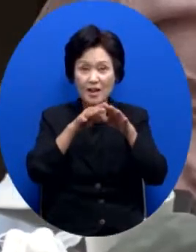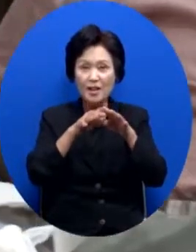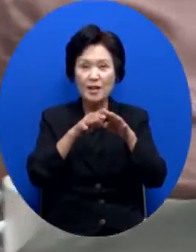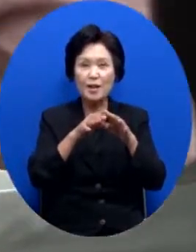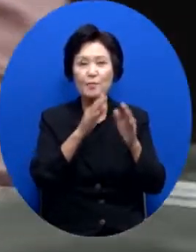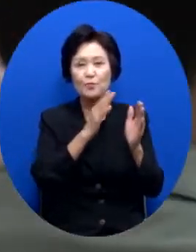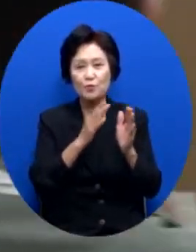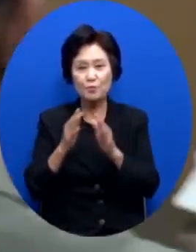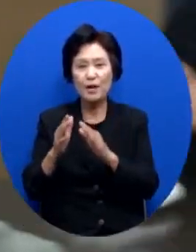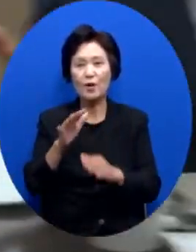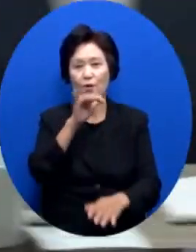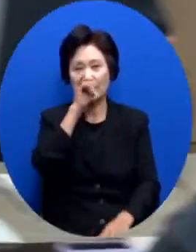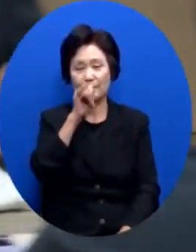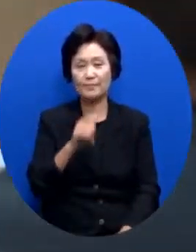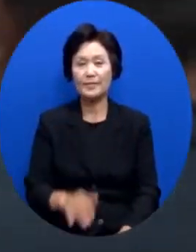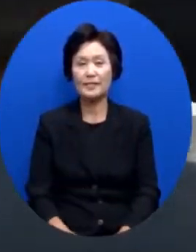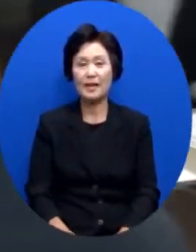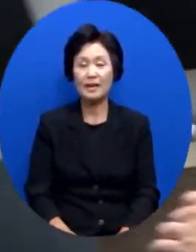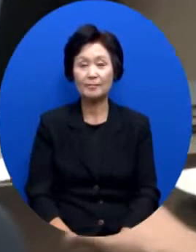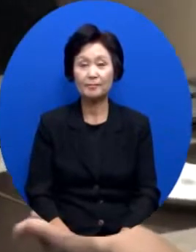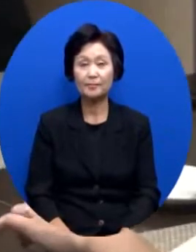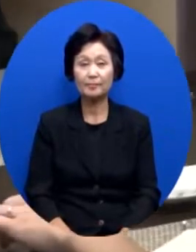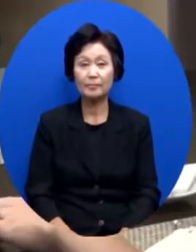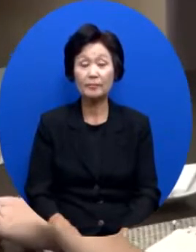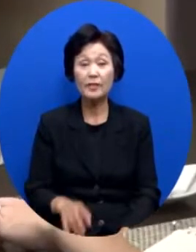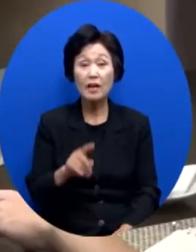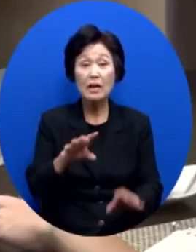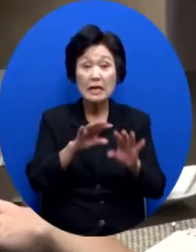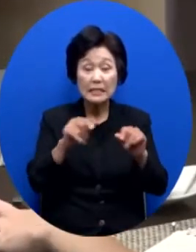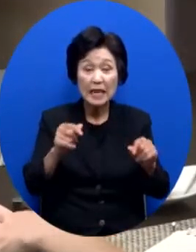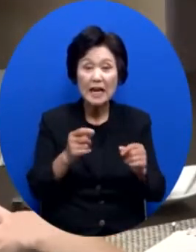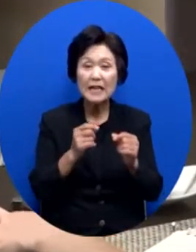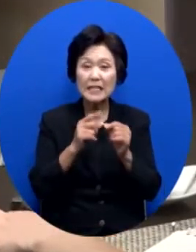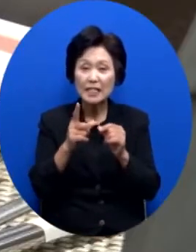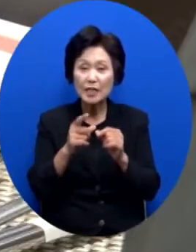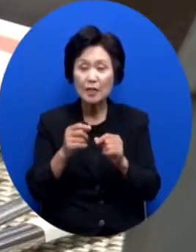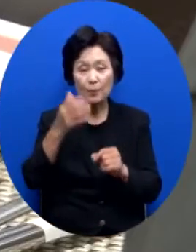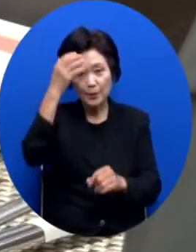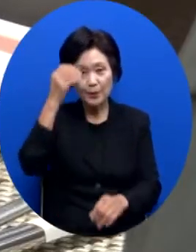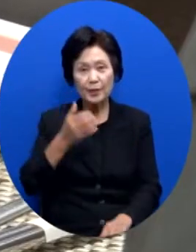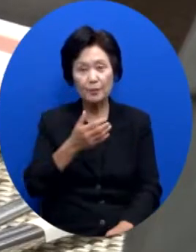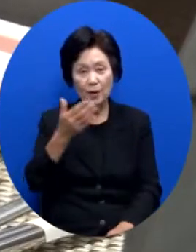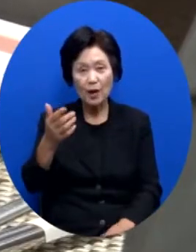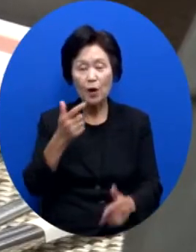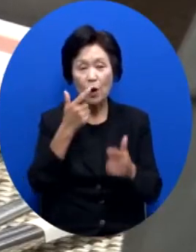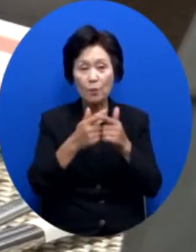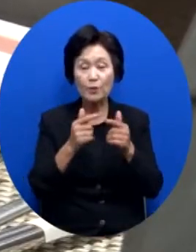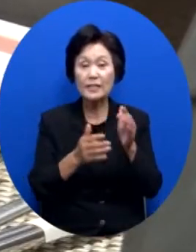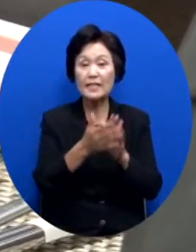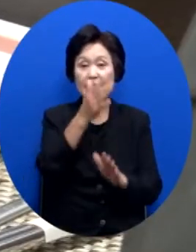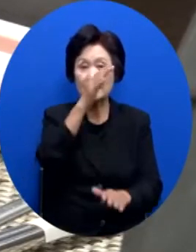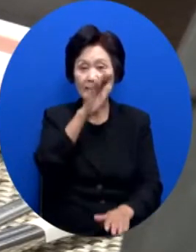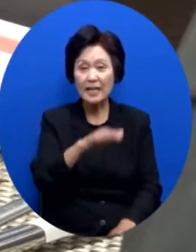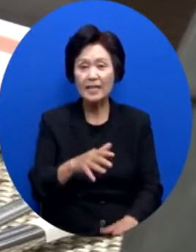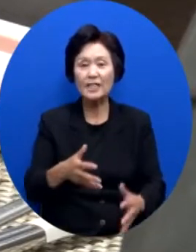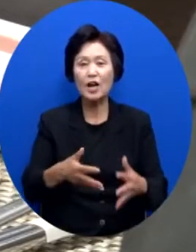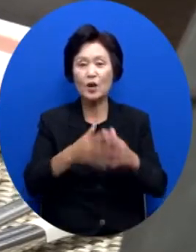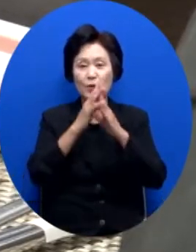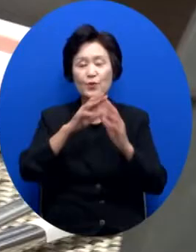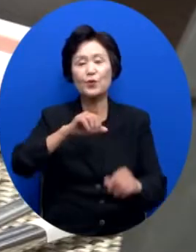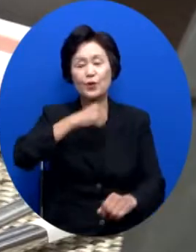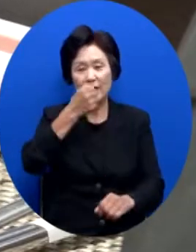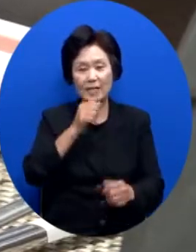부산 좌천동 에 위치한 일신기독병원 부지 일부를 기부채납 하고 부산시가 역사 건 건축 예산을 지원할 것을